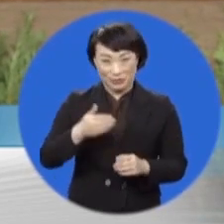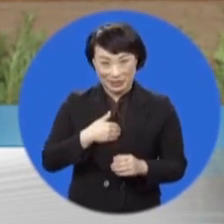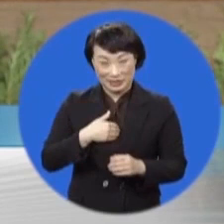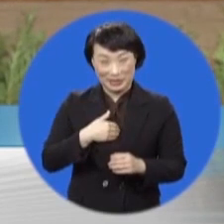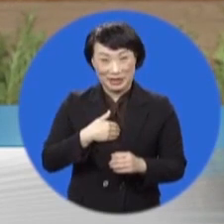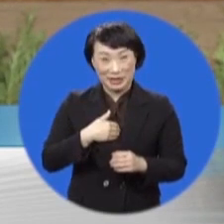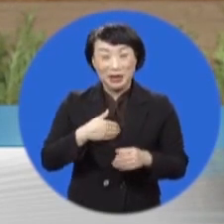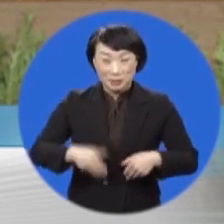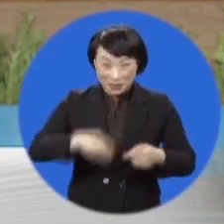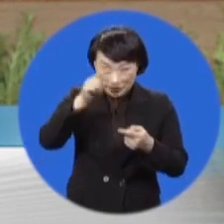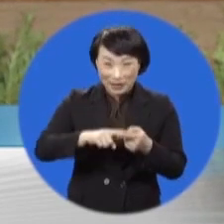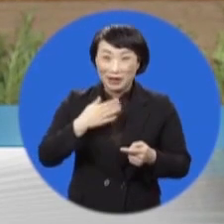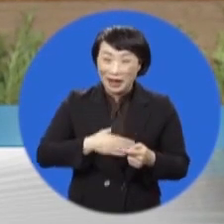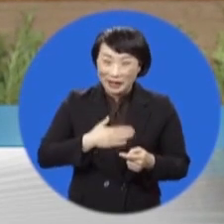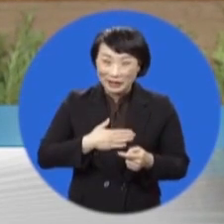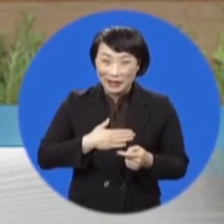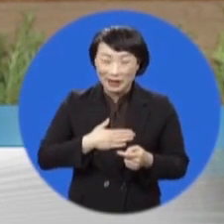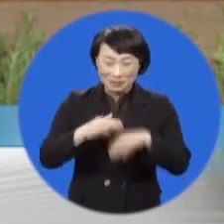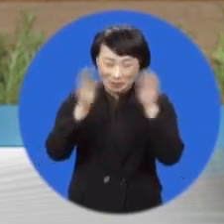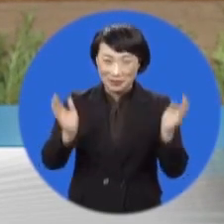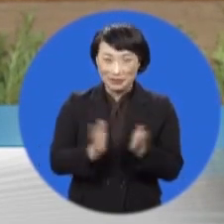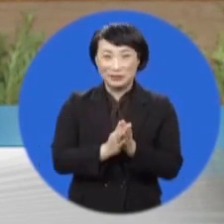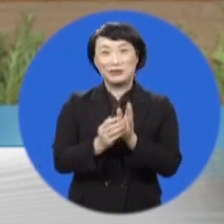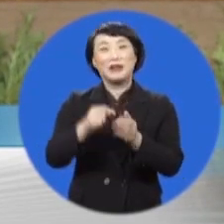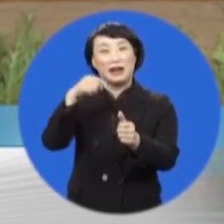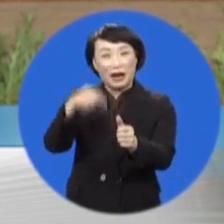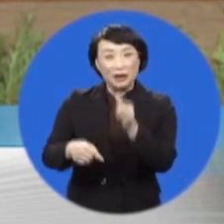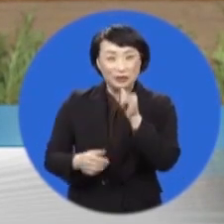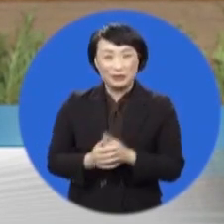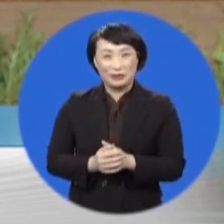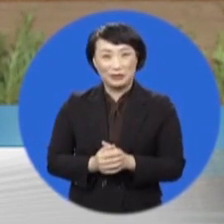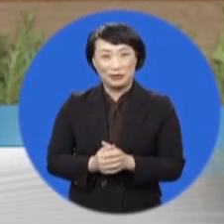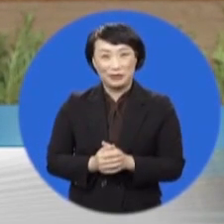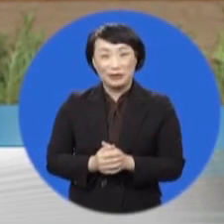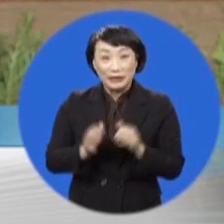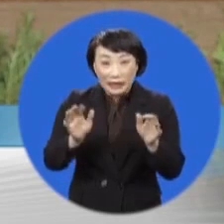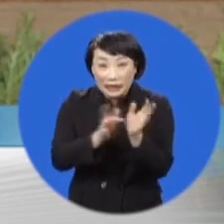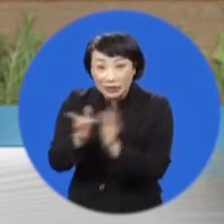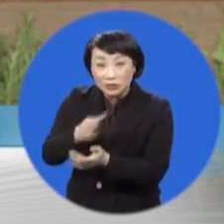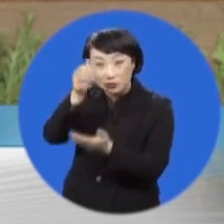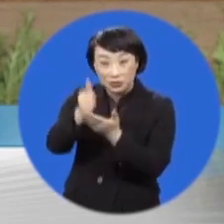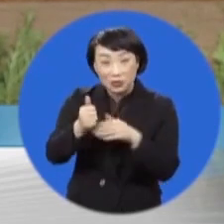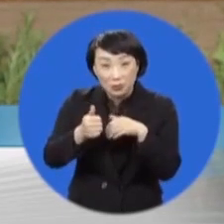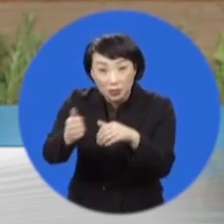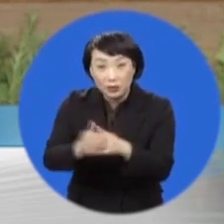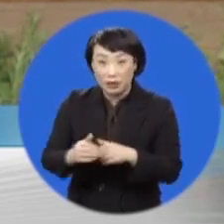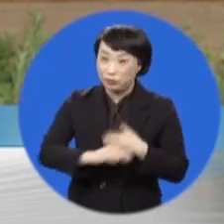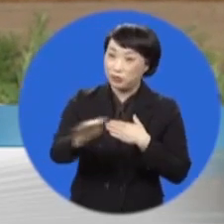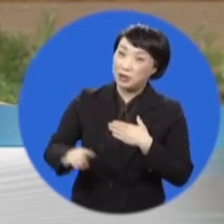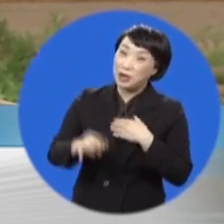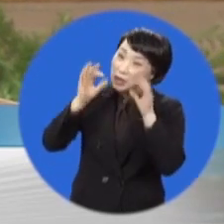필요한 대로 알 수 있도록 다 가르쳐주시고 예수 그 즈음 통해 도 보기